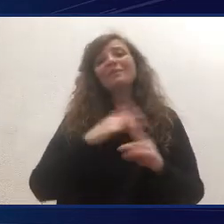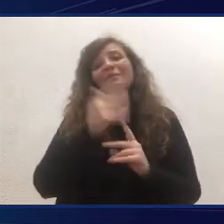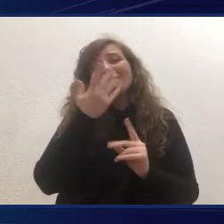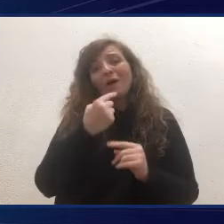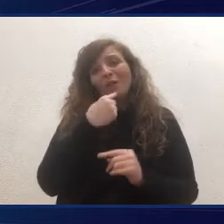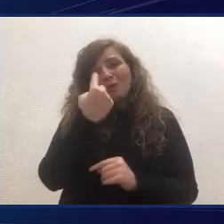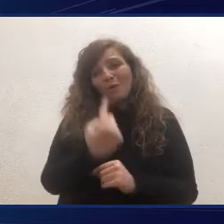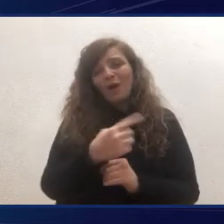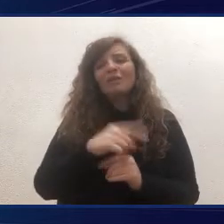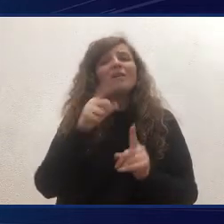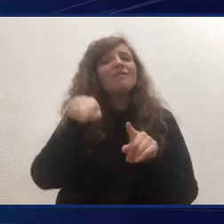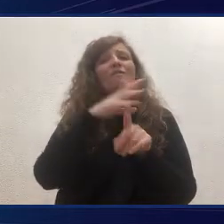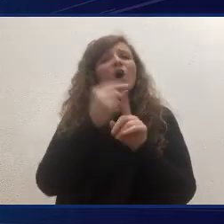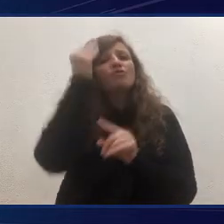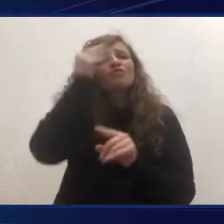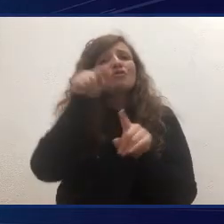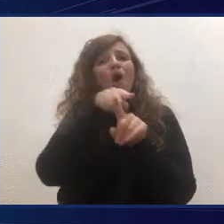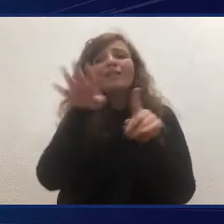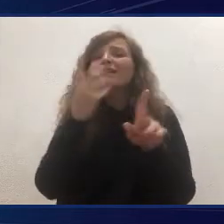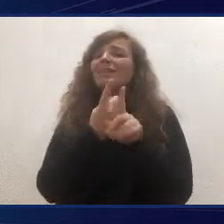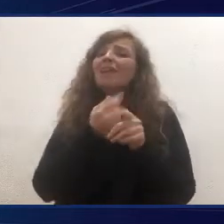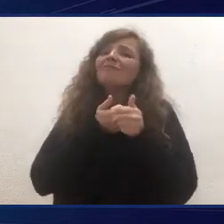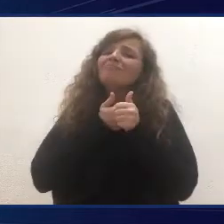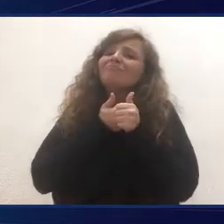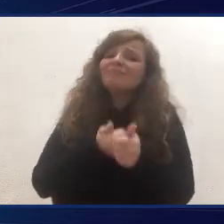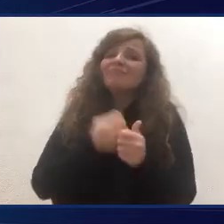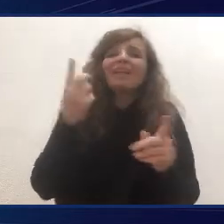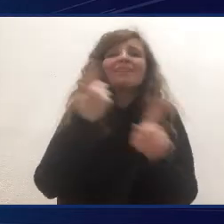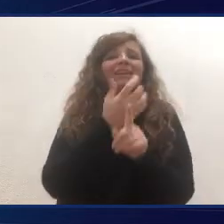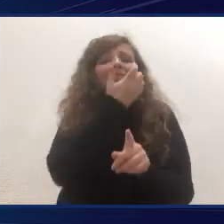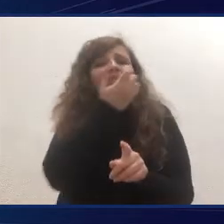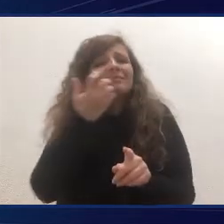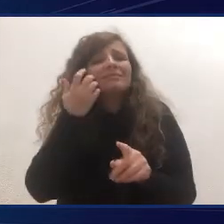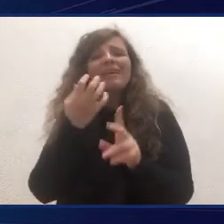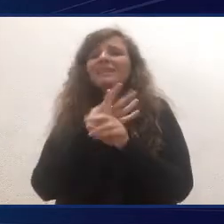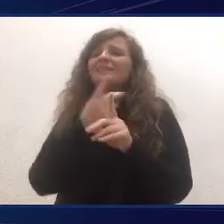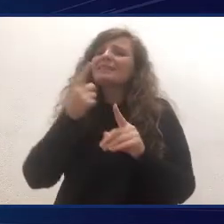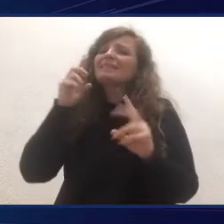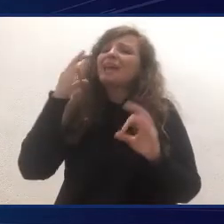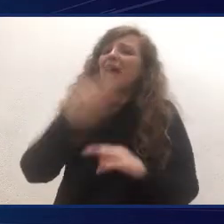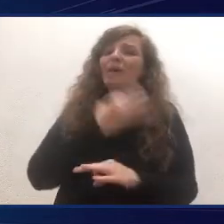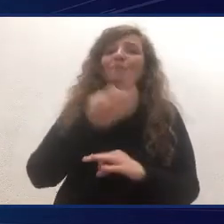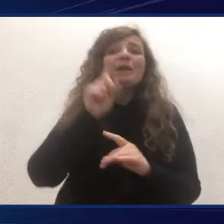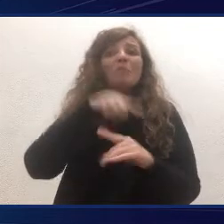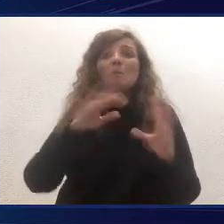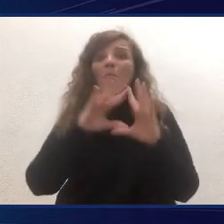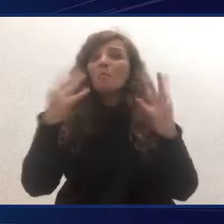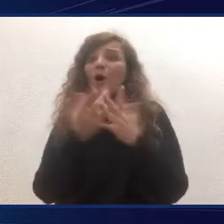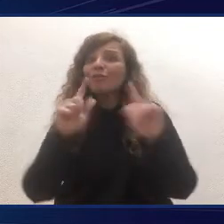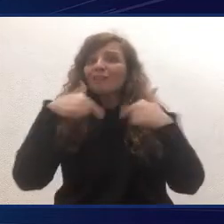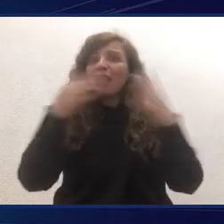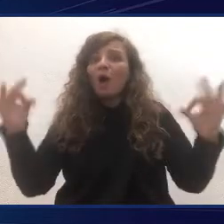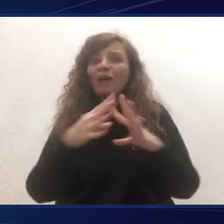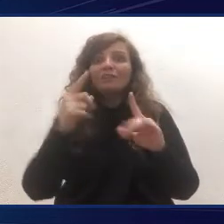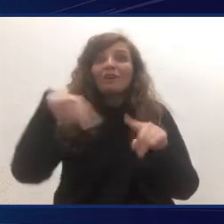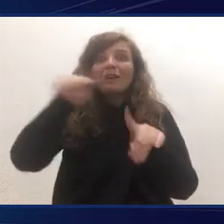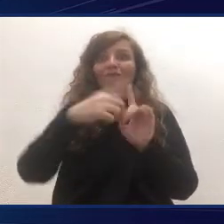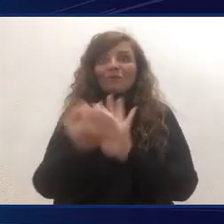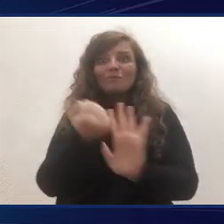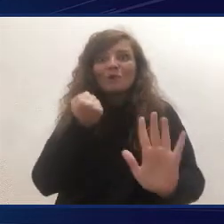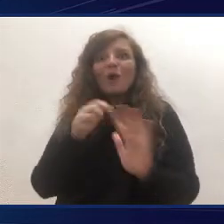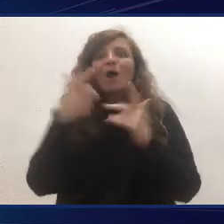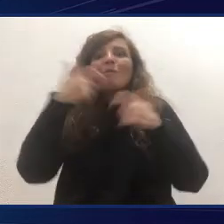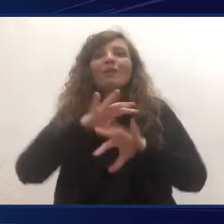ragazzi, voglio dirvi una cosa. Credete sempre nei vostri sogni e cogliete ogni opportunità che il mondo attorno a voi ha da